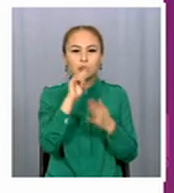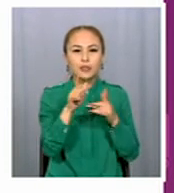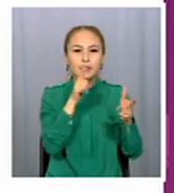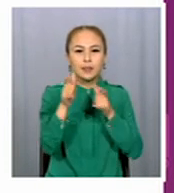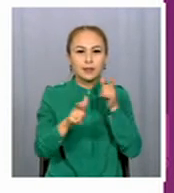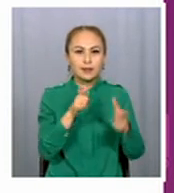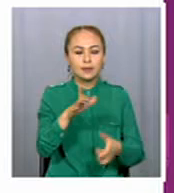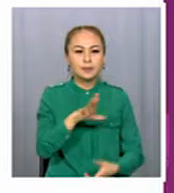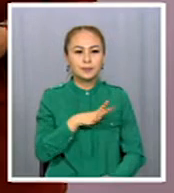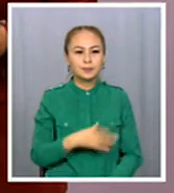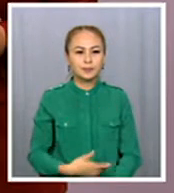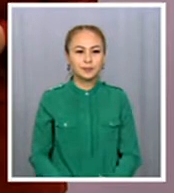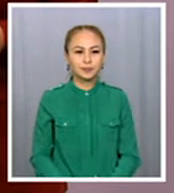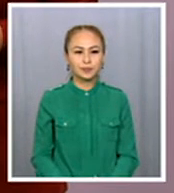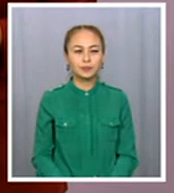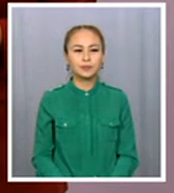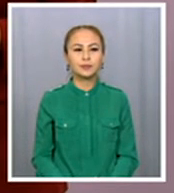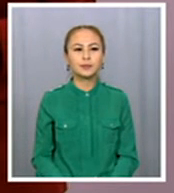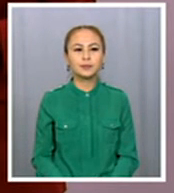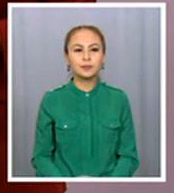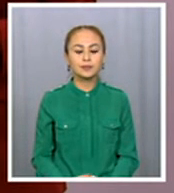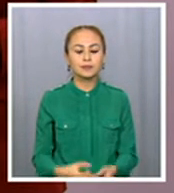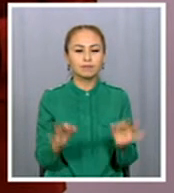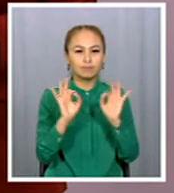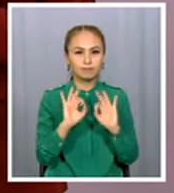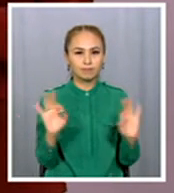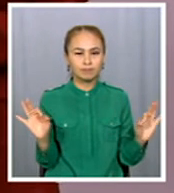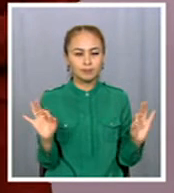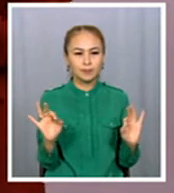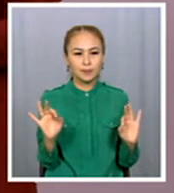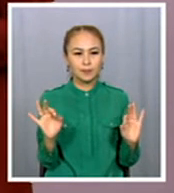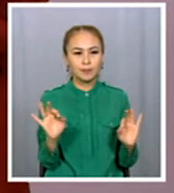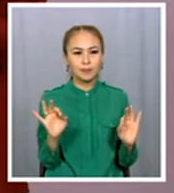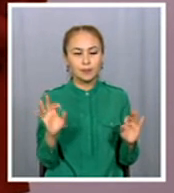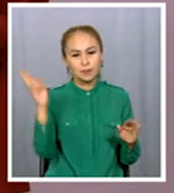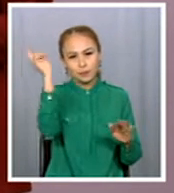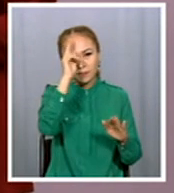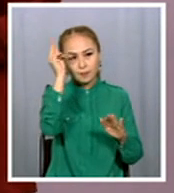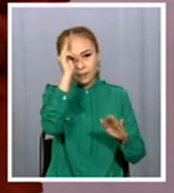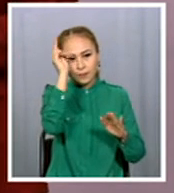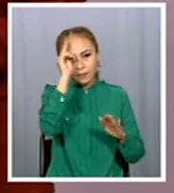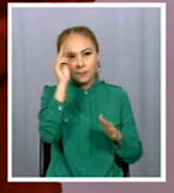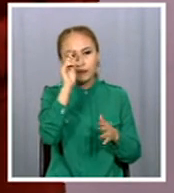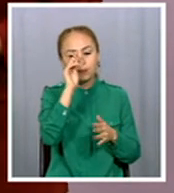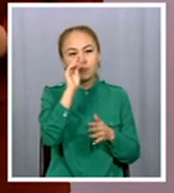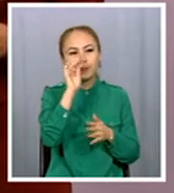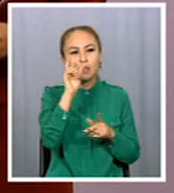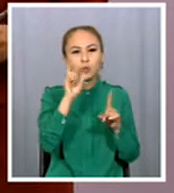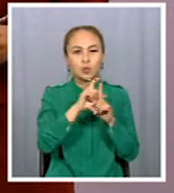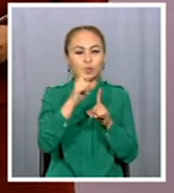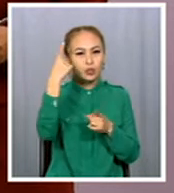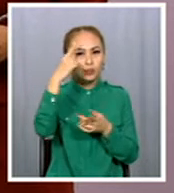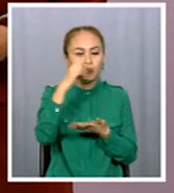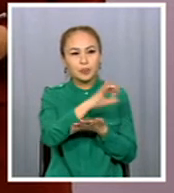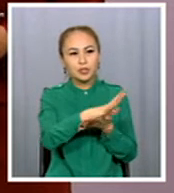құстар сайрады. Тамаша, сабағымызды сөз жұмбақпен